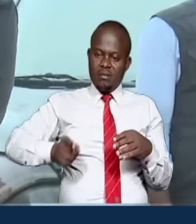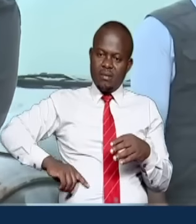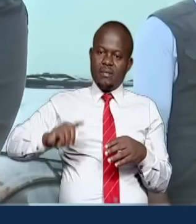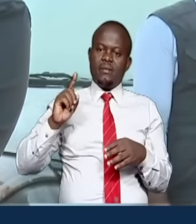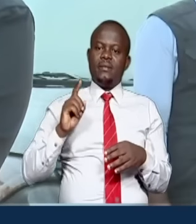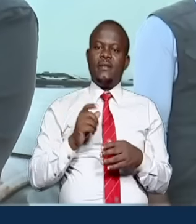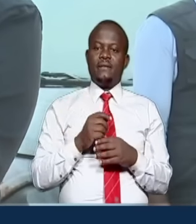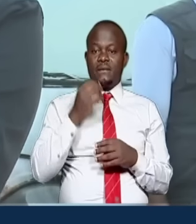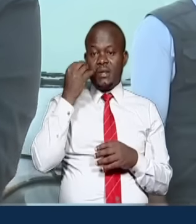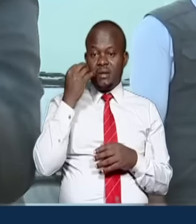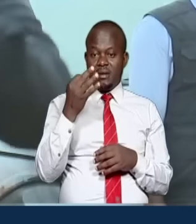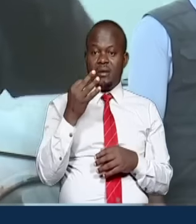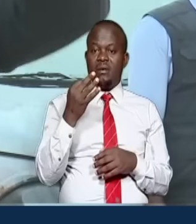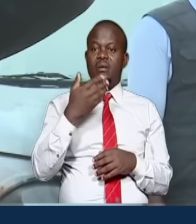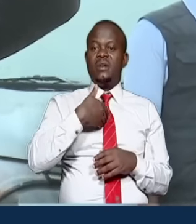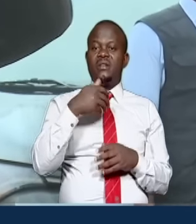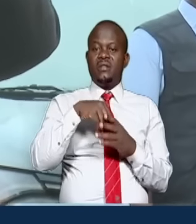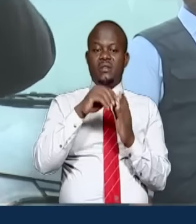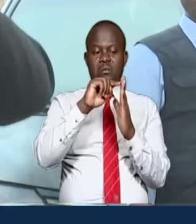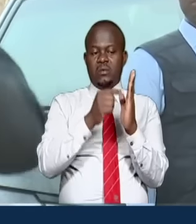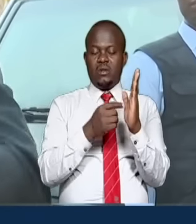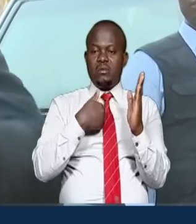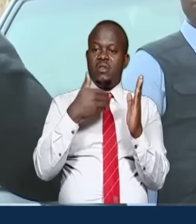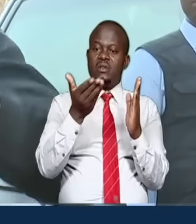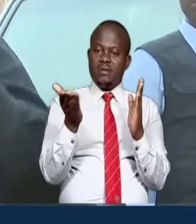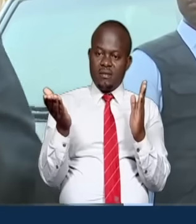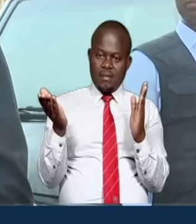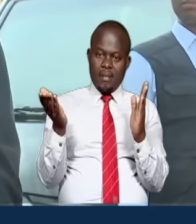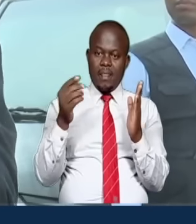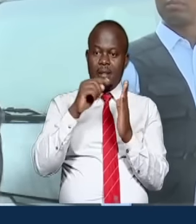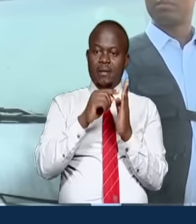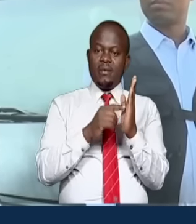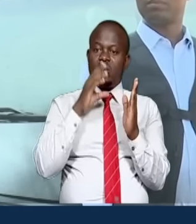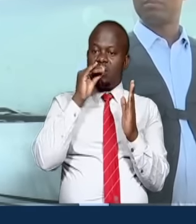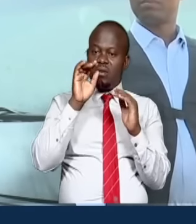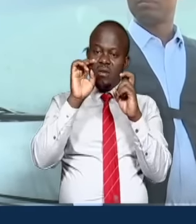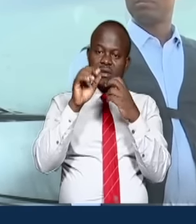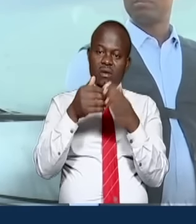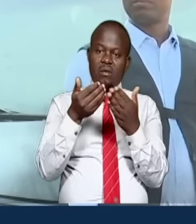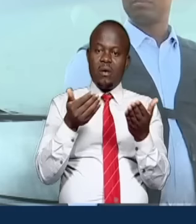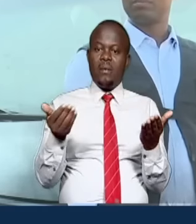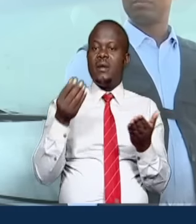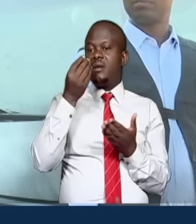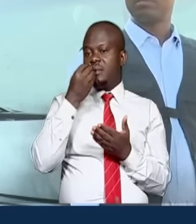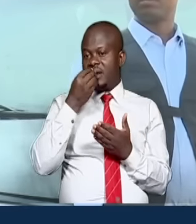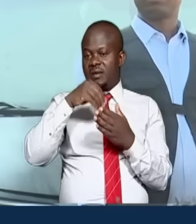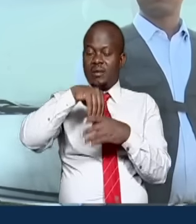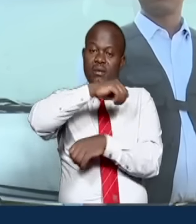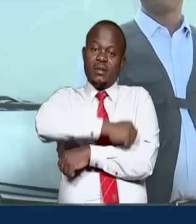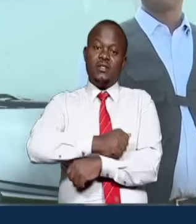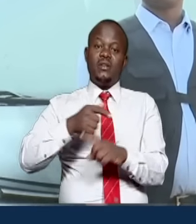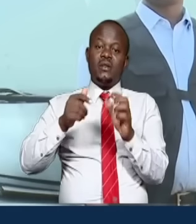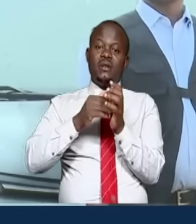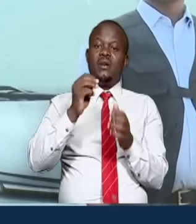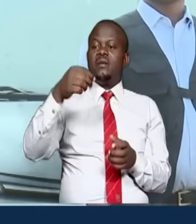Iyo ndayifite mu ngingo mufite aho ngaho, ingingo ivuga ko abana bararya ku ishuri. Noneho